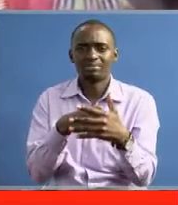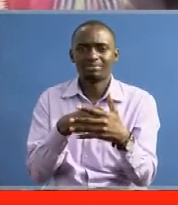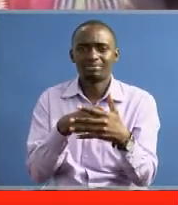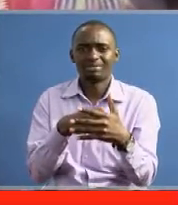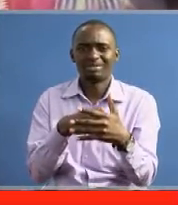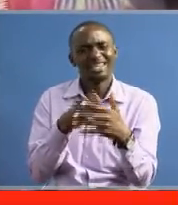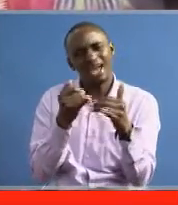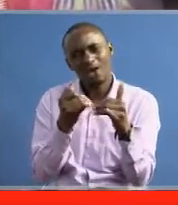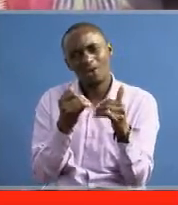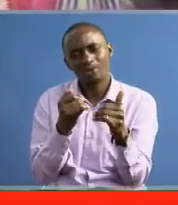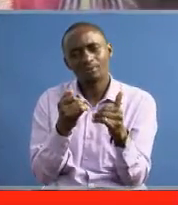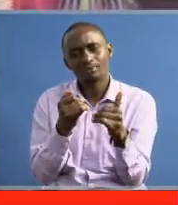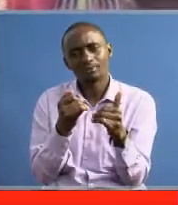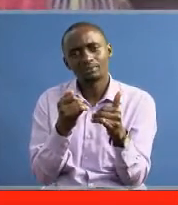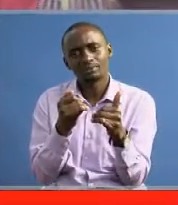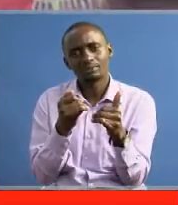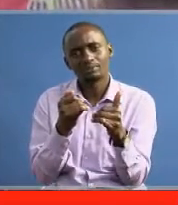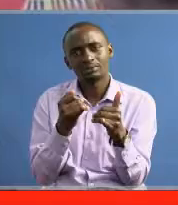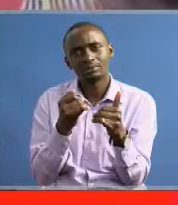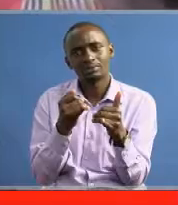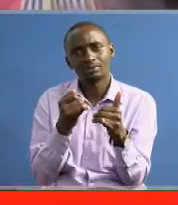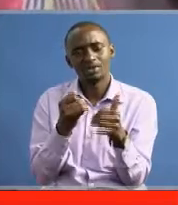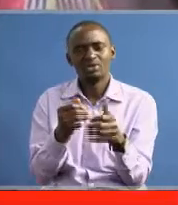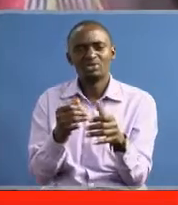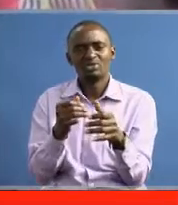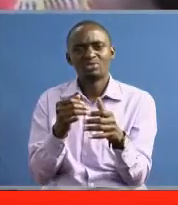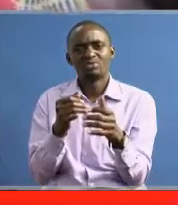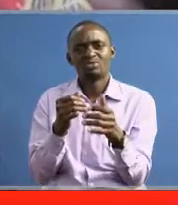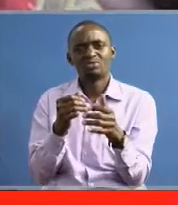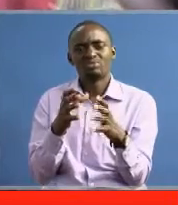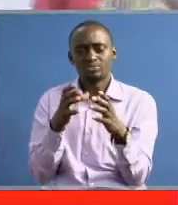Sasa ili container likasukuma gari,